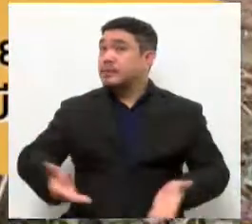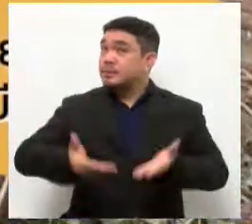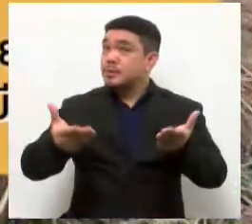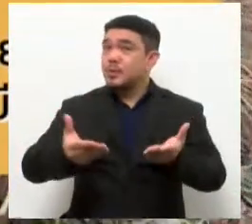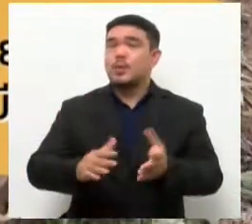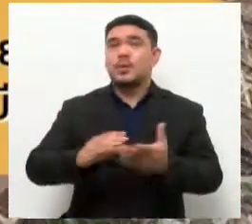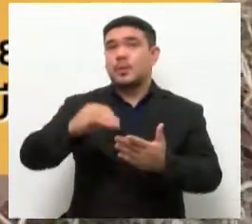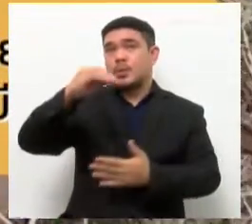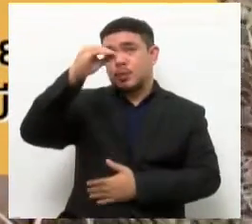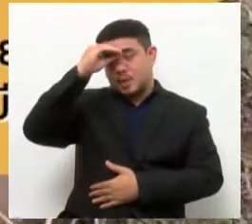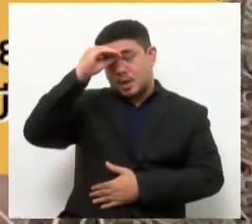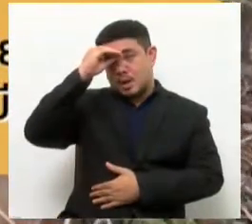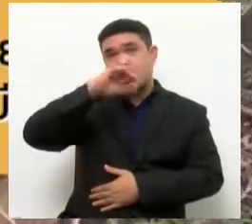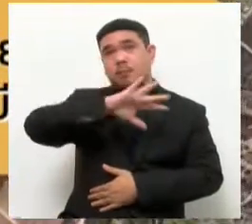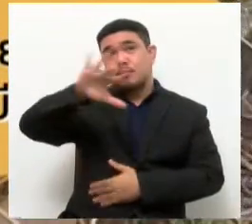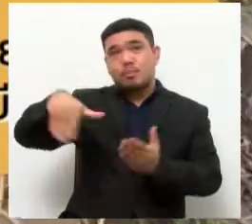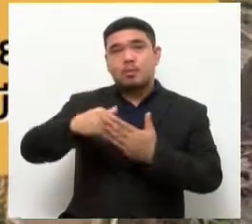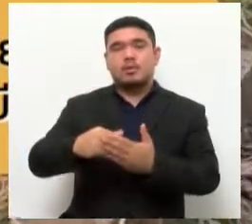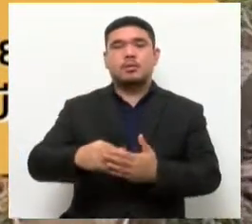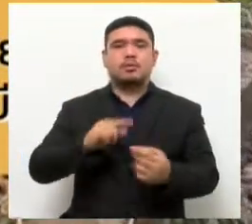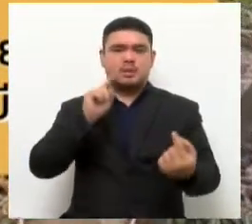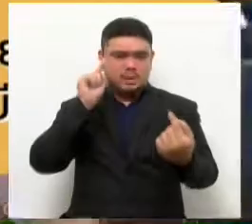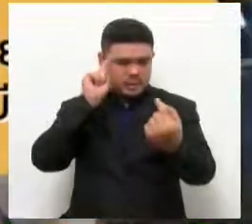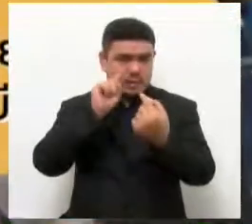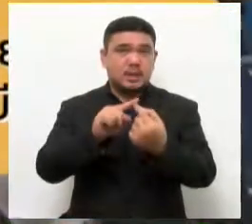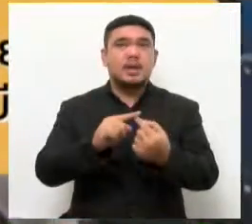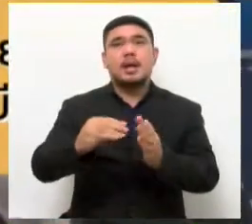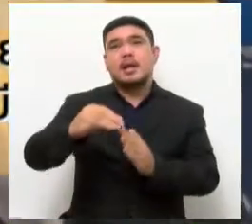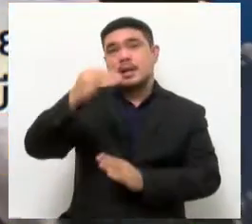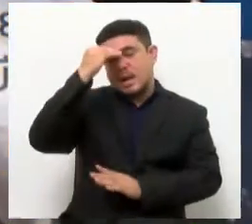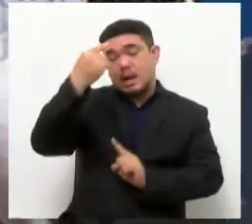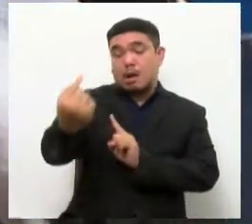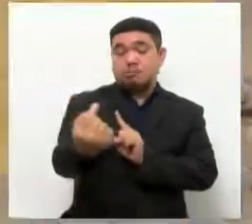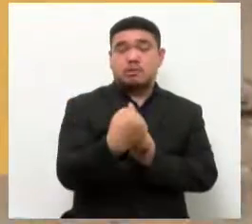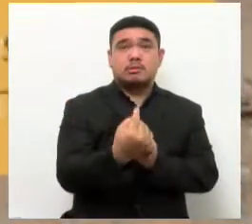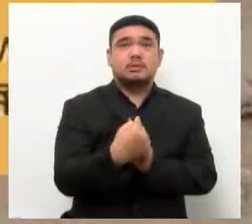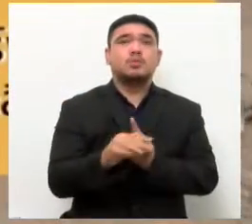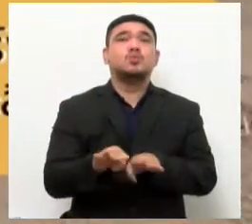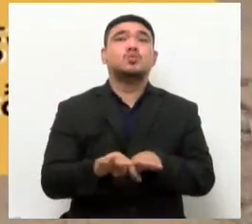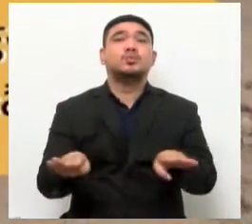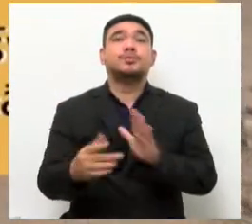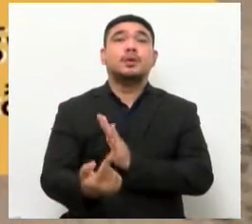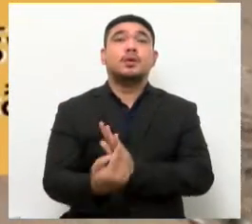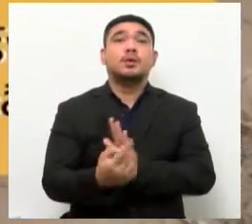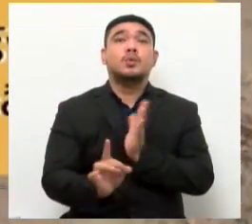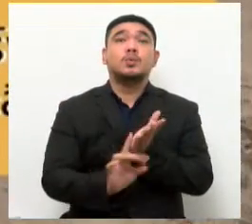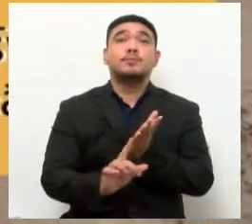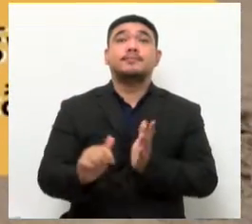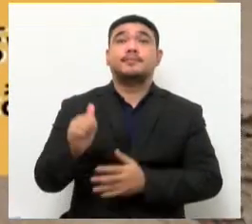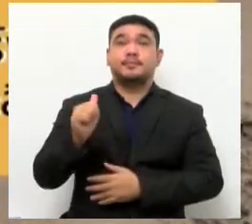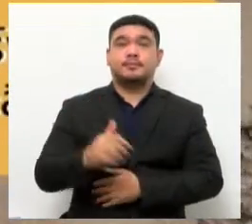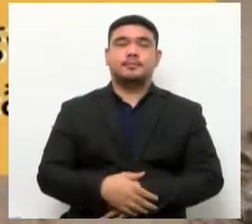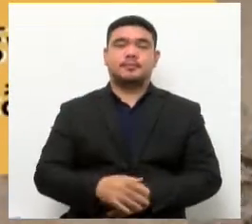ากรวัยเรียนทุกคนได้รับการศึกษาอย่างทั่วถึงเท่าเทียมและมีคุณภาพ4. ส่งเสริมส